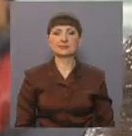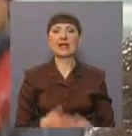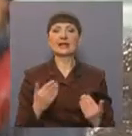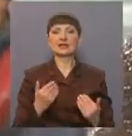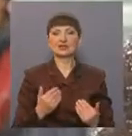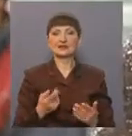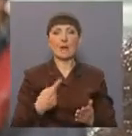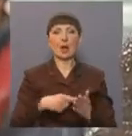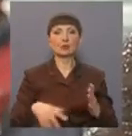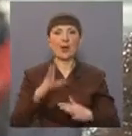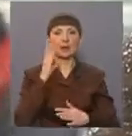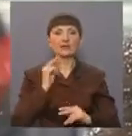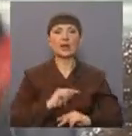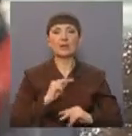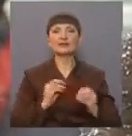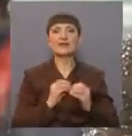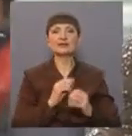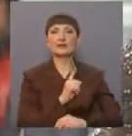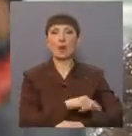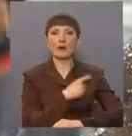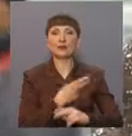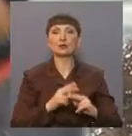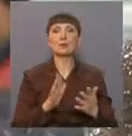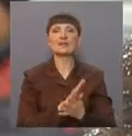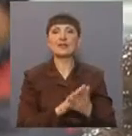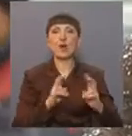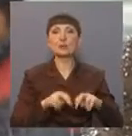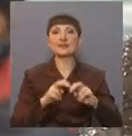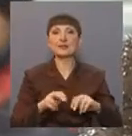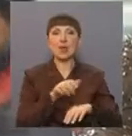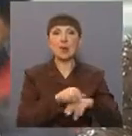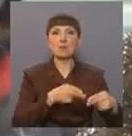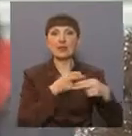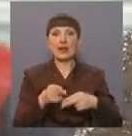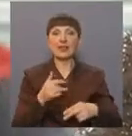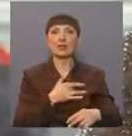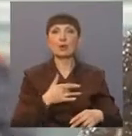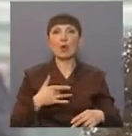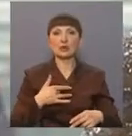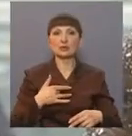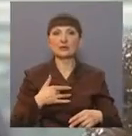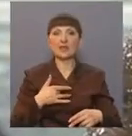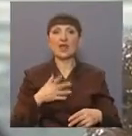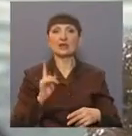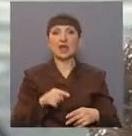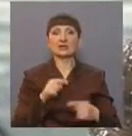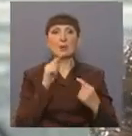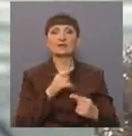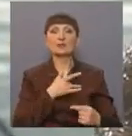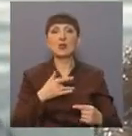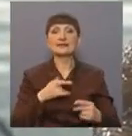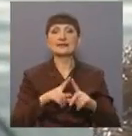Сейчас по городу Алматы работают 10 поликлиник, которые бесплатно обследуют мигрантов на туберкулез. И межрайонный противотуберкулезный